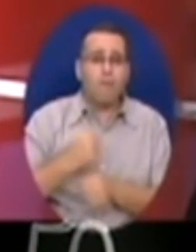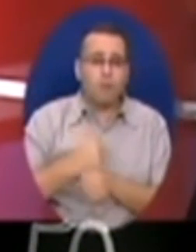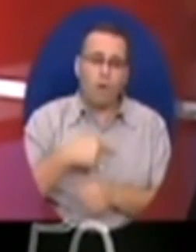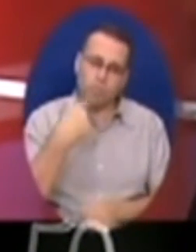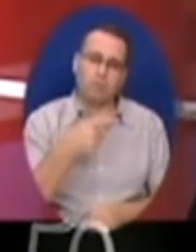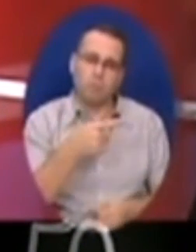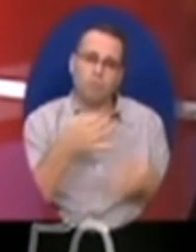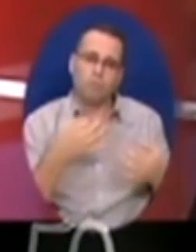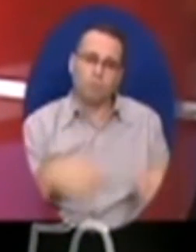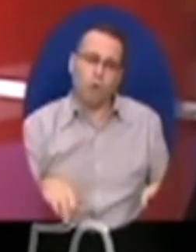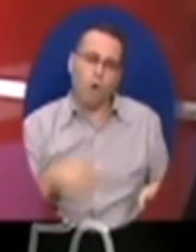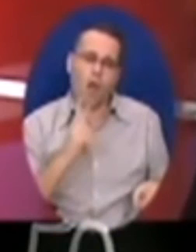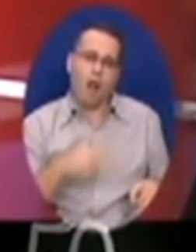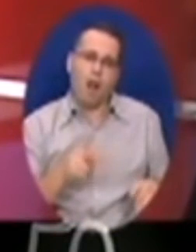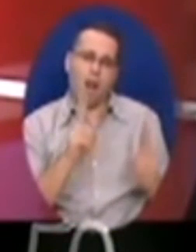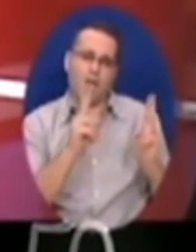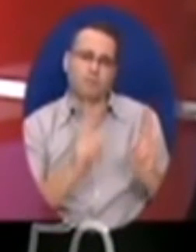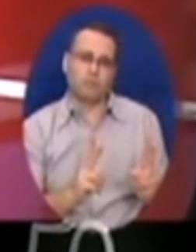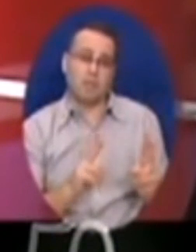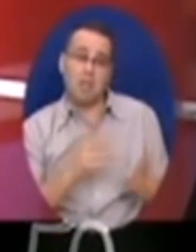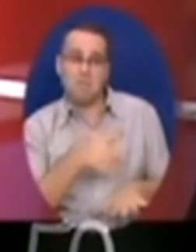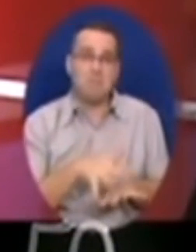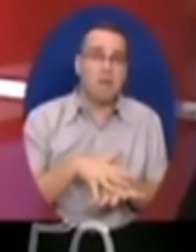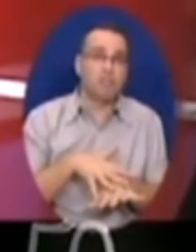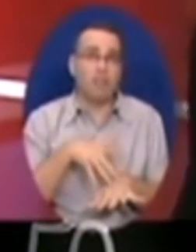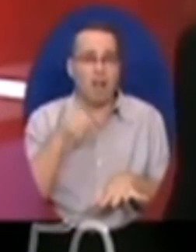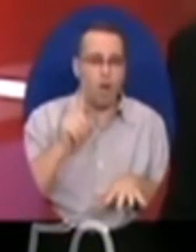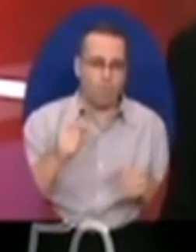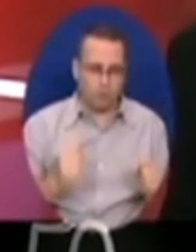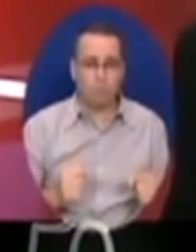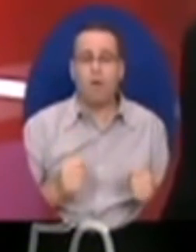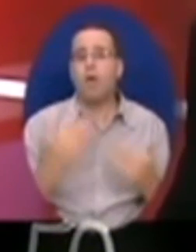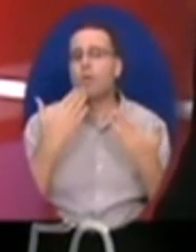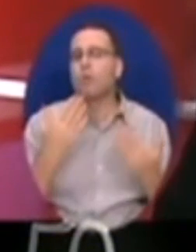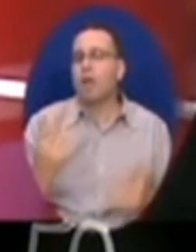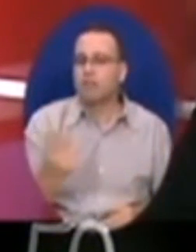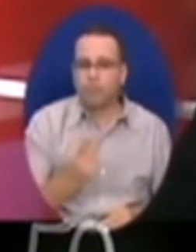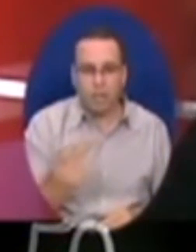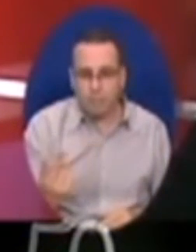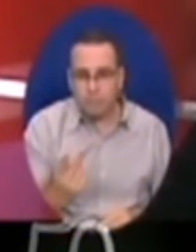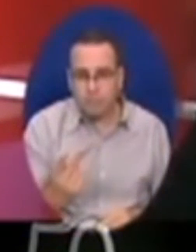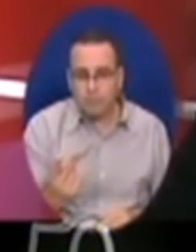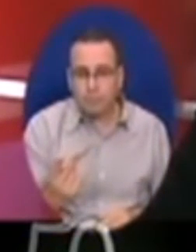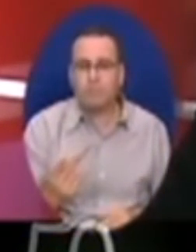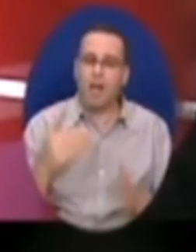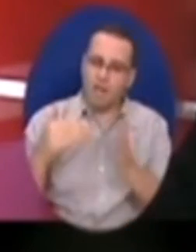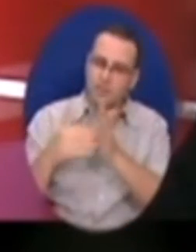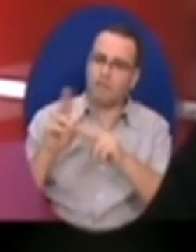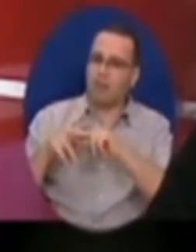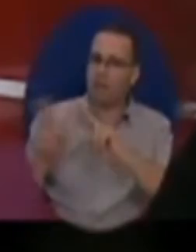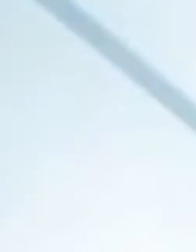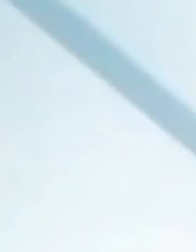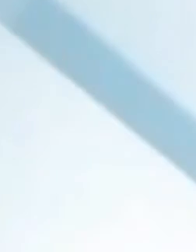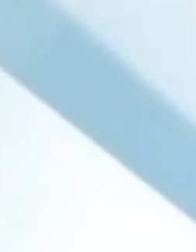בשטח, כי היא רשאית להפסיק את פעילות המנוף במידה והיא חשה סכנה. תודה רבה לכן. תודה רבה. הפסקה קצרה, מיד נשוב.